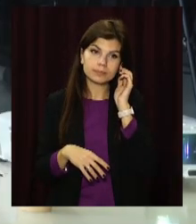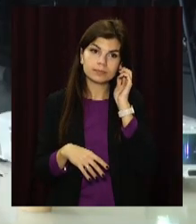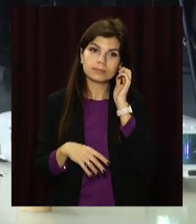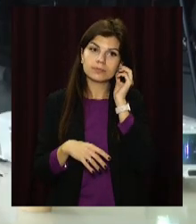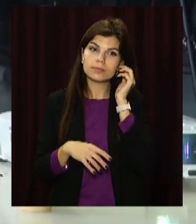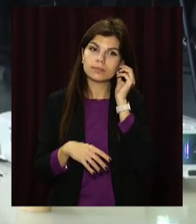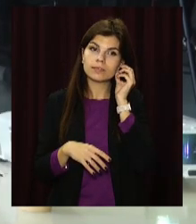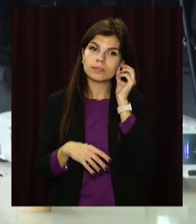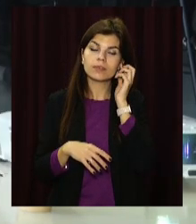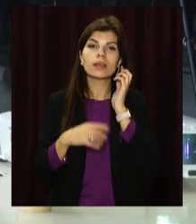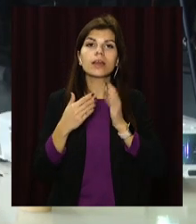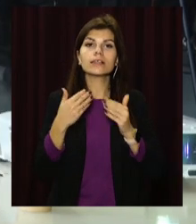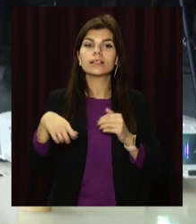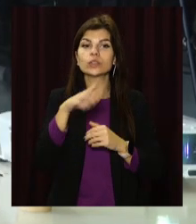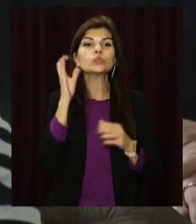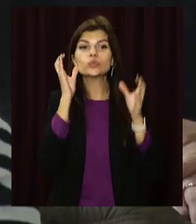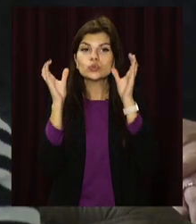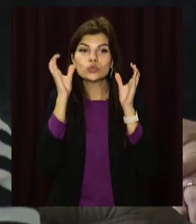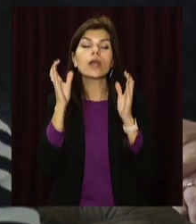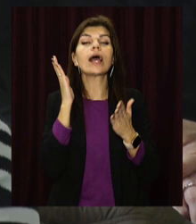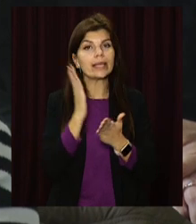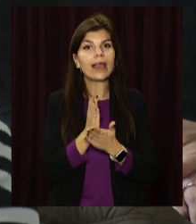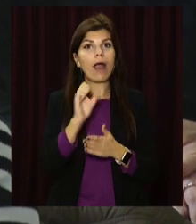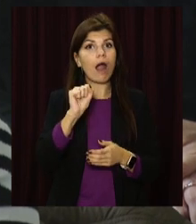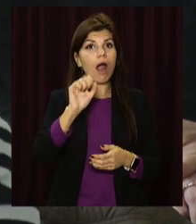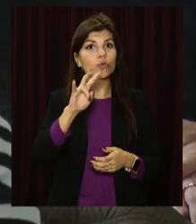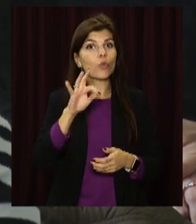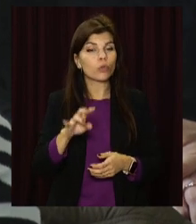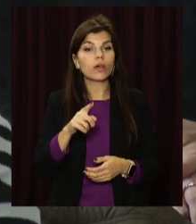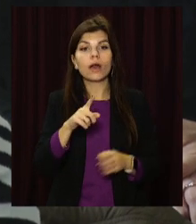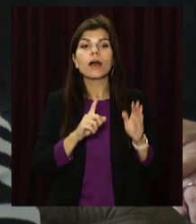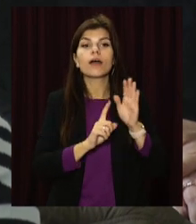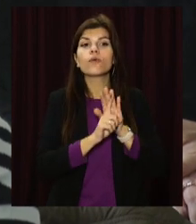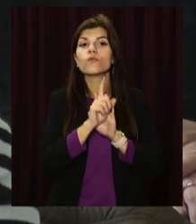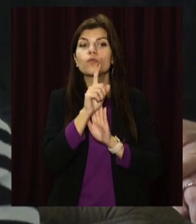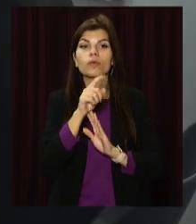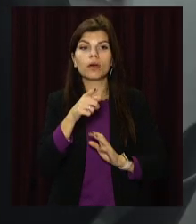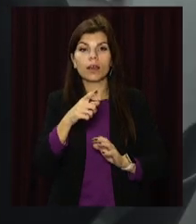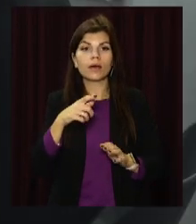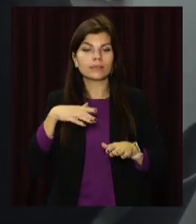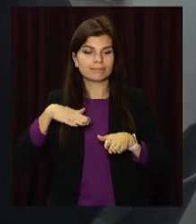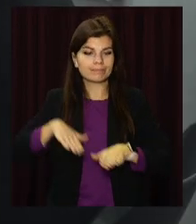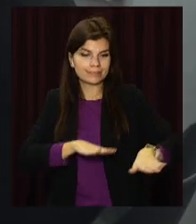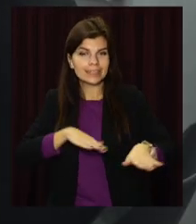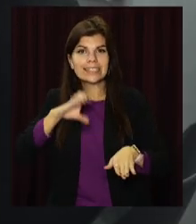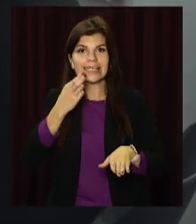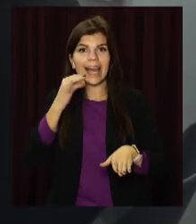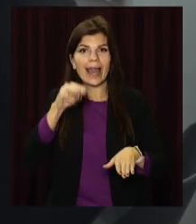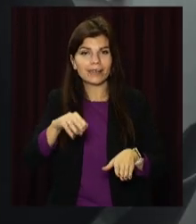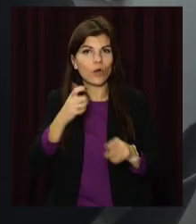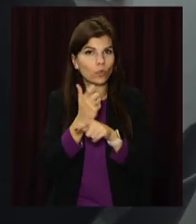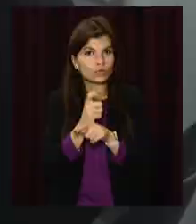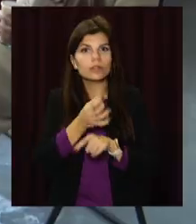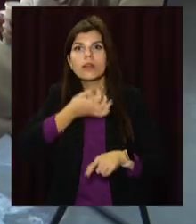Інкубатор культурних стартапів. Серед слухачів і амбіційний Антон. Спочатку нульових він закохався в скейтбординг, а в 2014-му